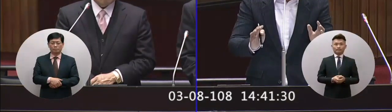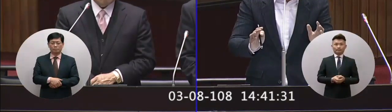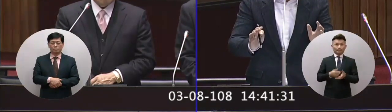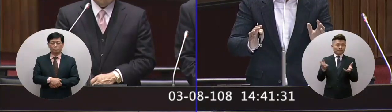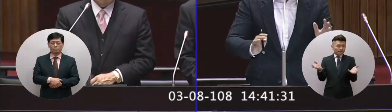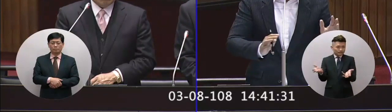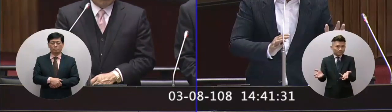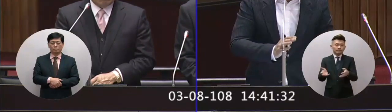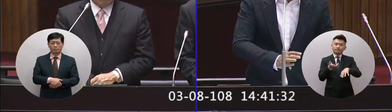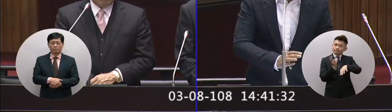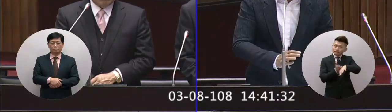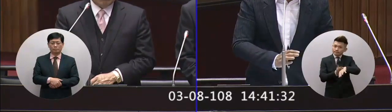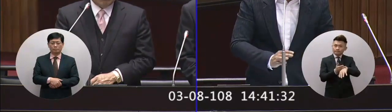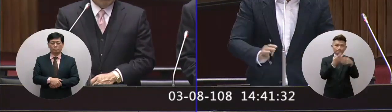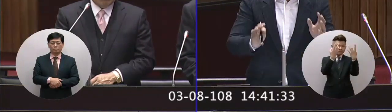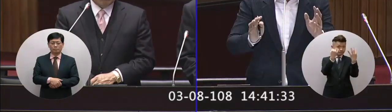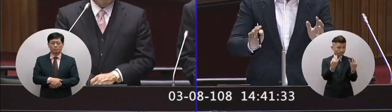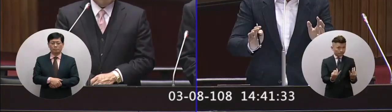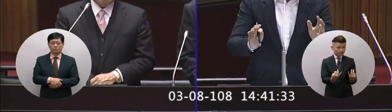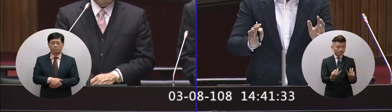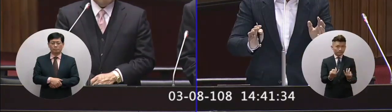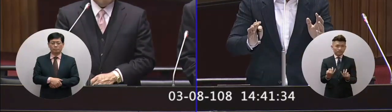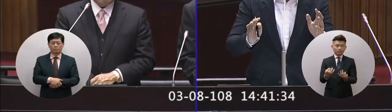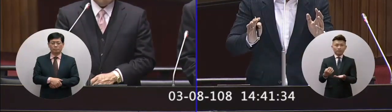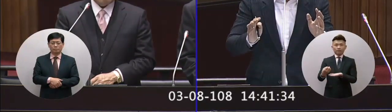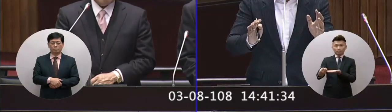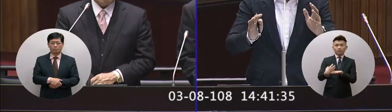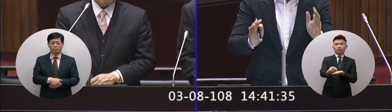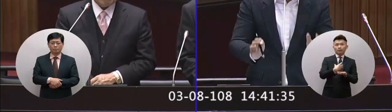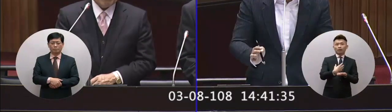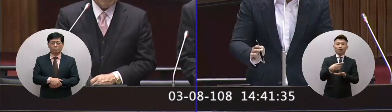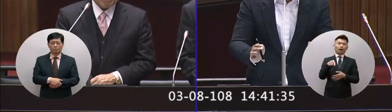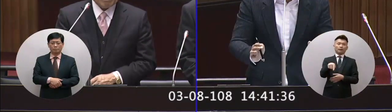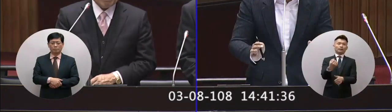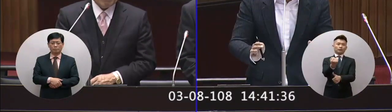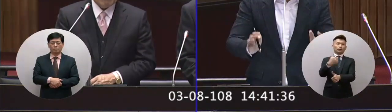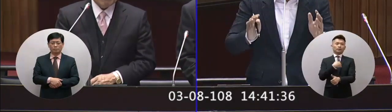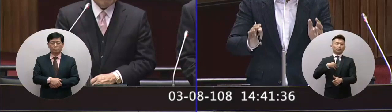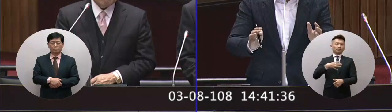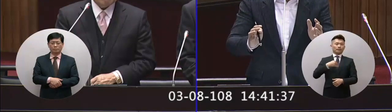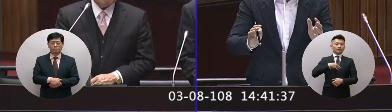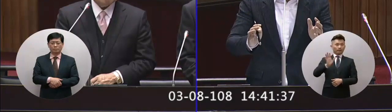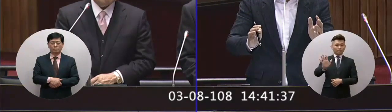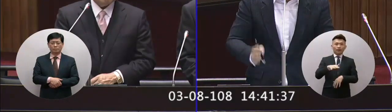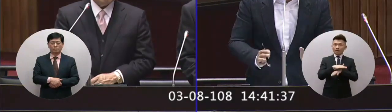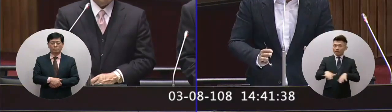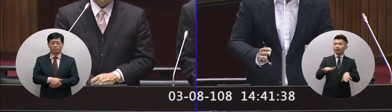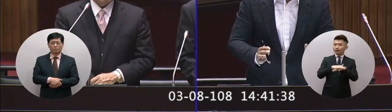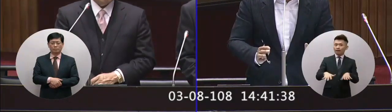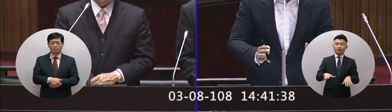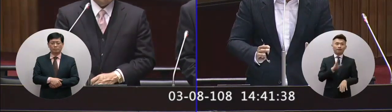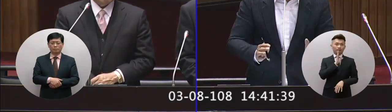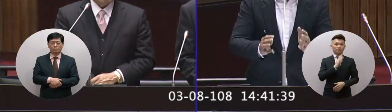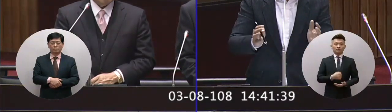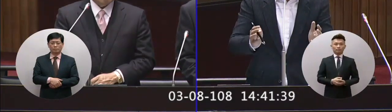廠技術民如果好或是基金社會都跟我們說這是可以控制範圍還有安全的範圍